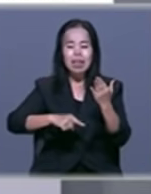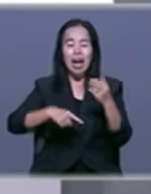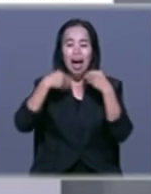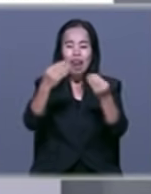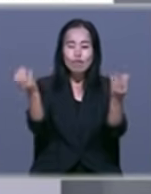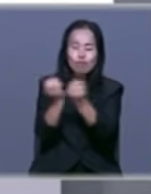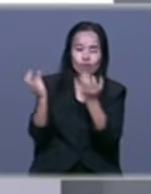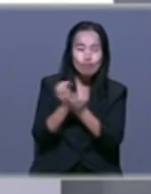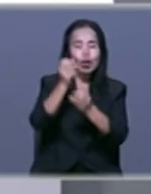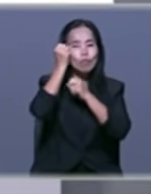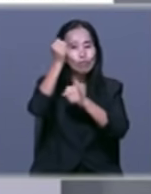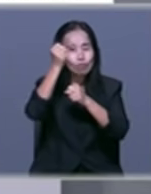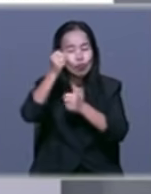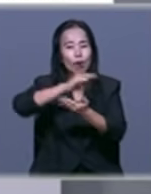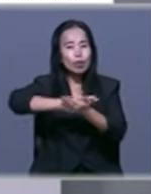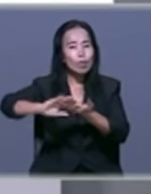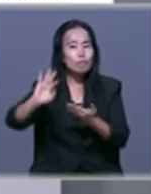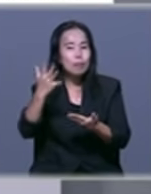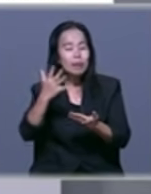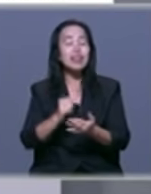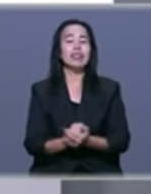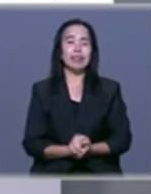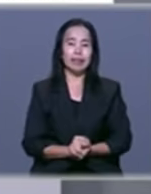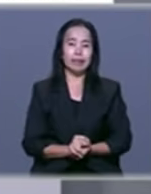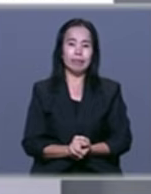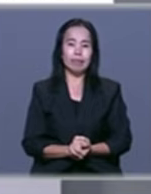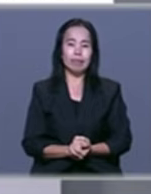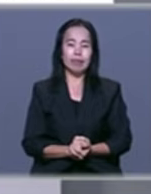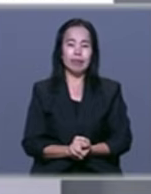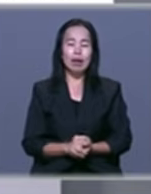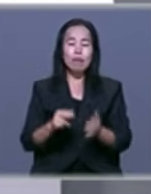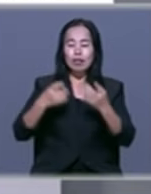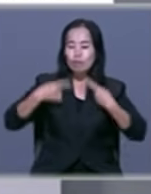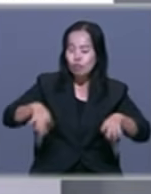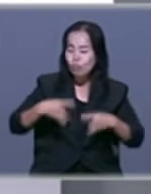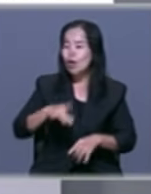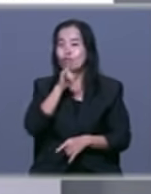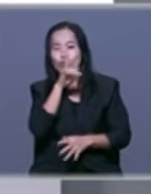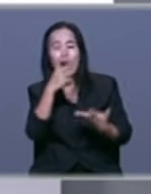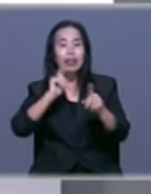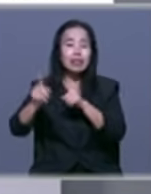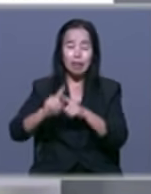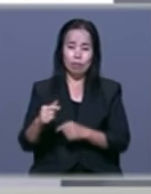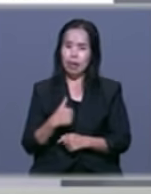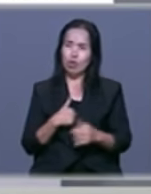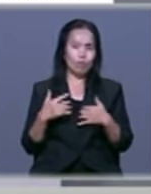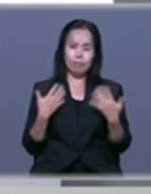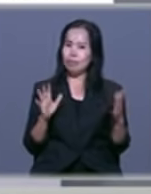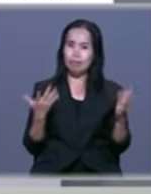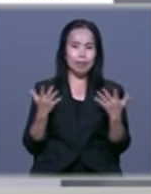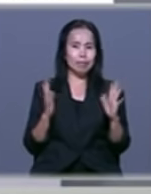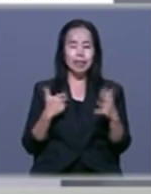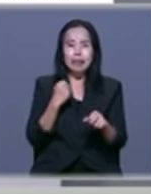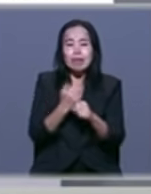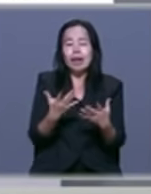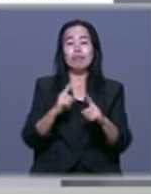ยหรือศีลธรรมอันดีของประชาชน ครับลามกอนาจารอะไรนั้นทำนองนั้นซึ่งเราไม่มีเข้าข่ายอยู่แล้วอันนั้นแต่เ